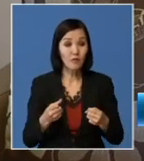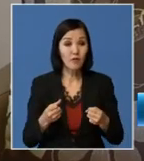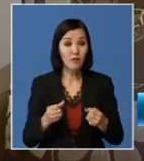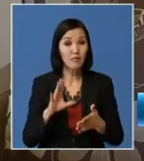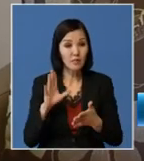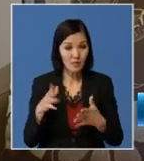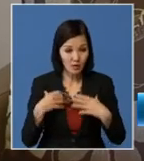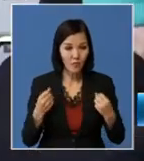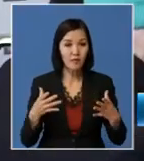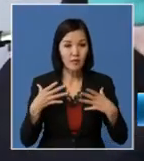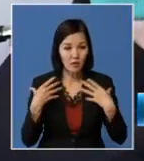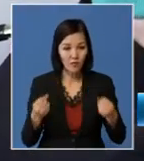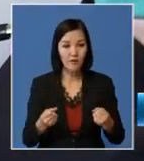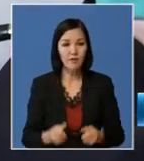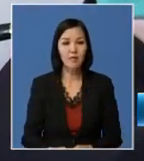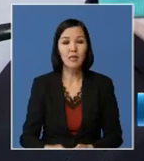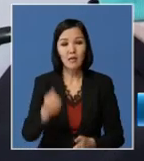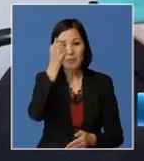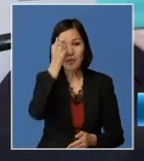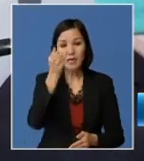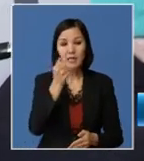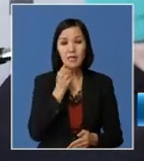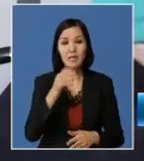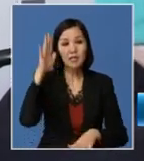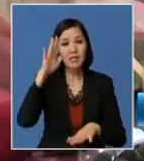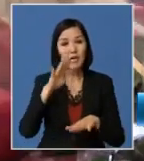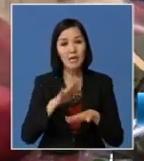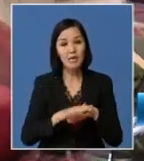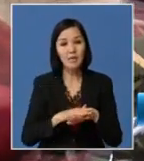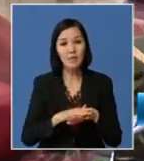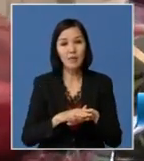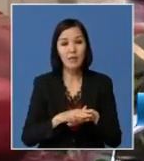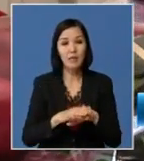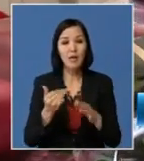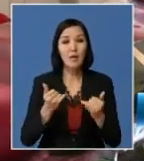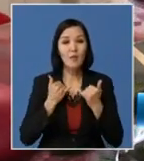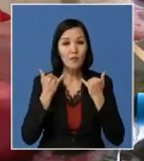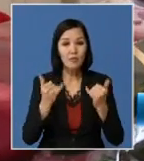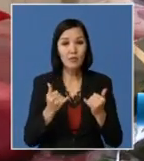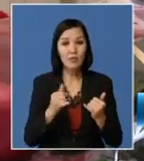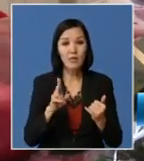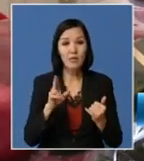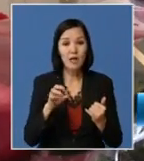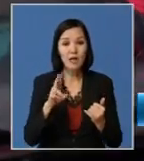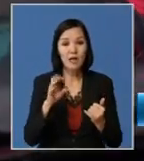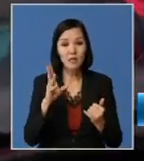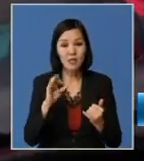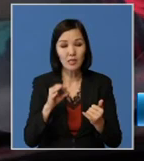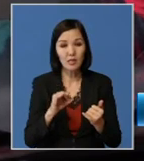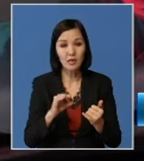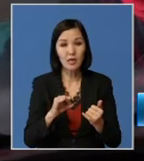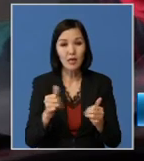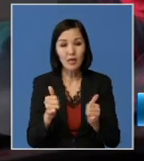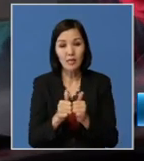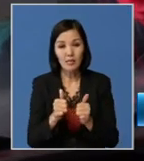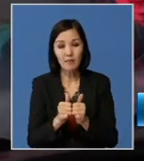и здоровья. Слова благодарности акиму Коксузского района прозвучали и в адрес Петра Галышенко. За победу он боролся под Сталинградом